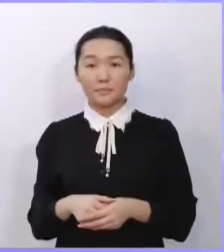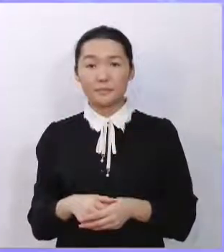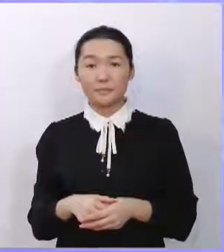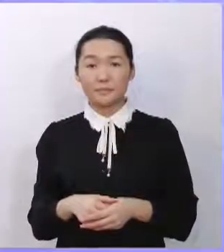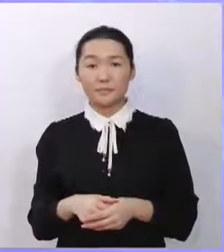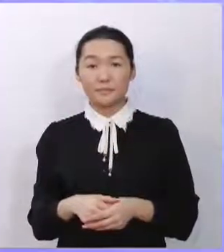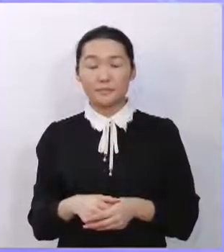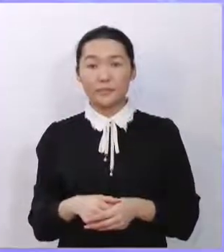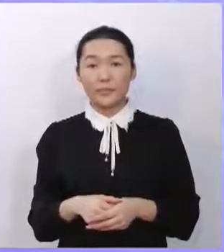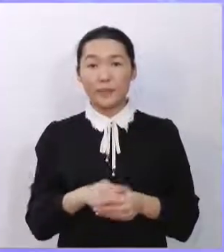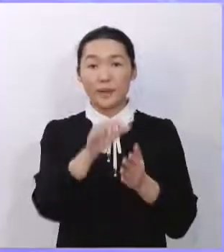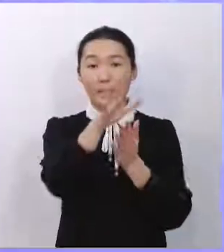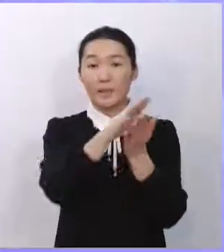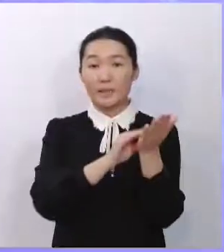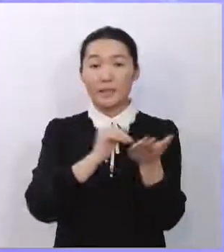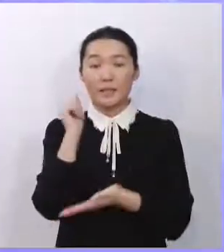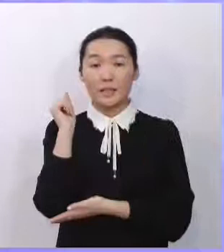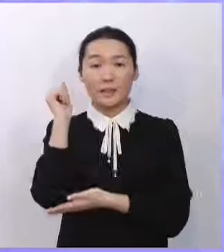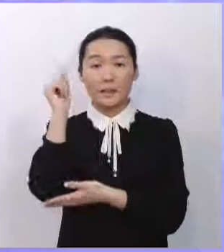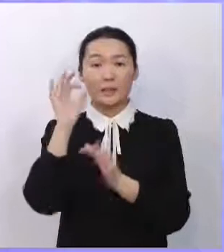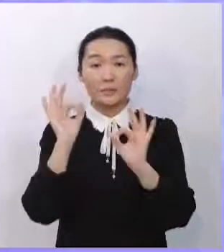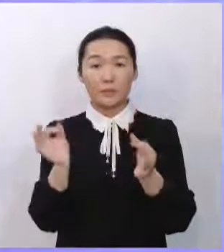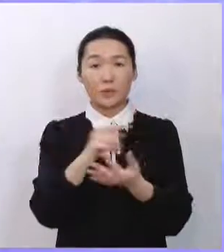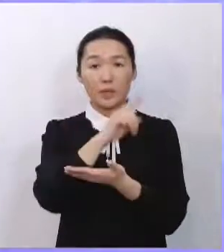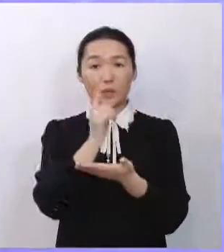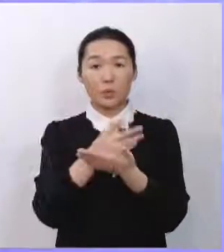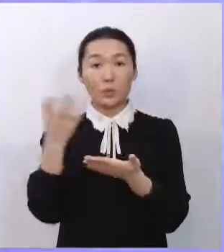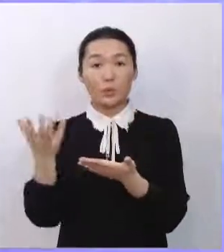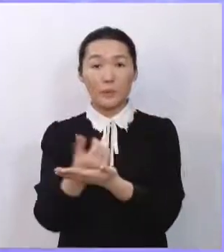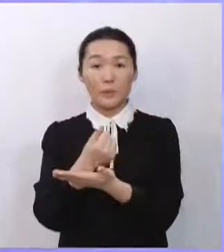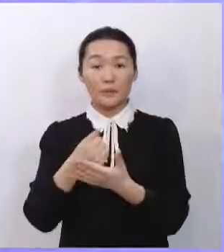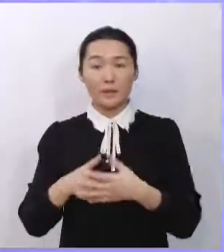Эми текстке таянып, туура жообун тапкыла.